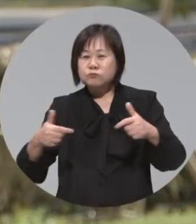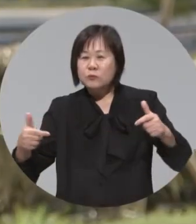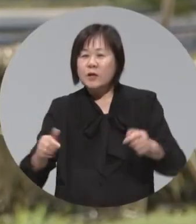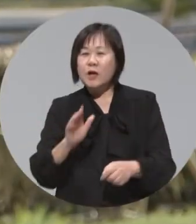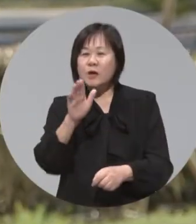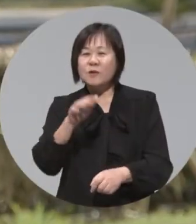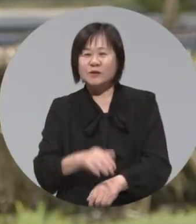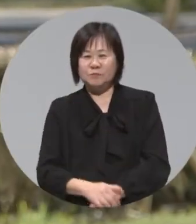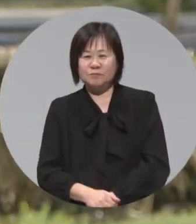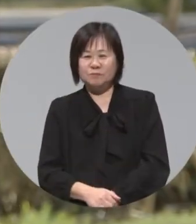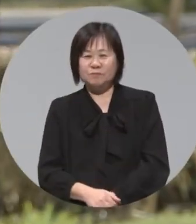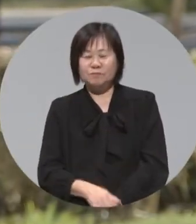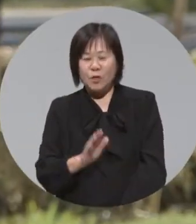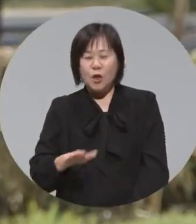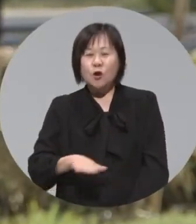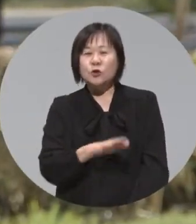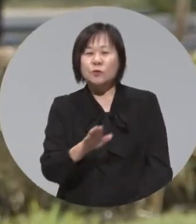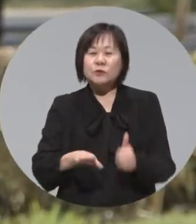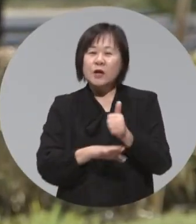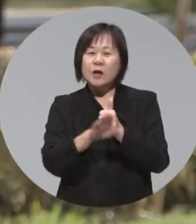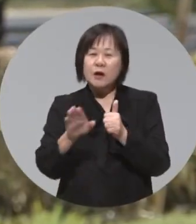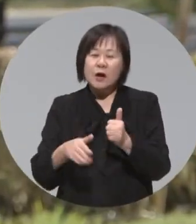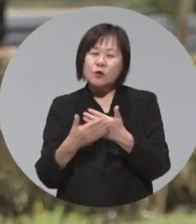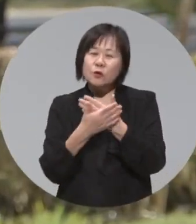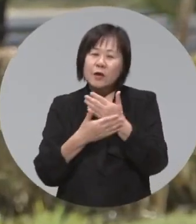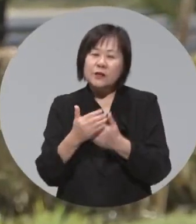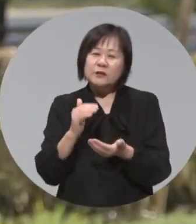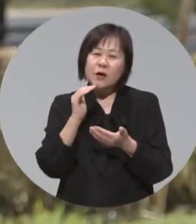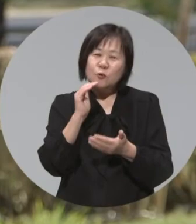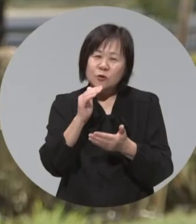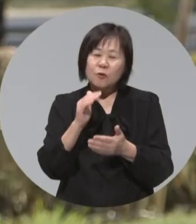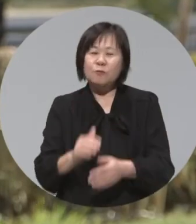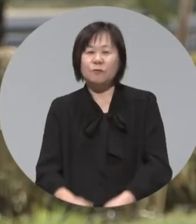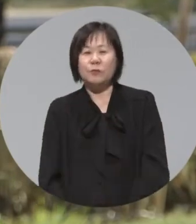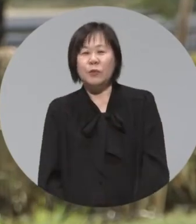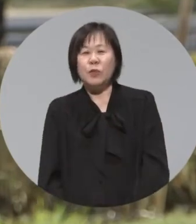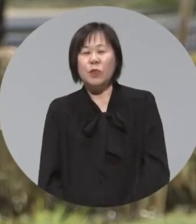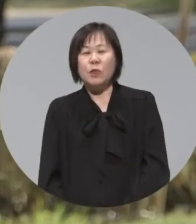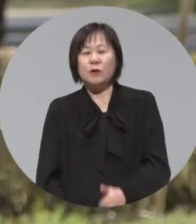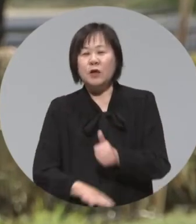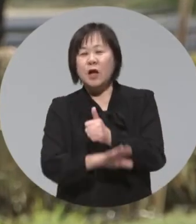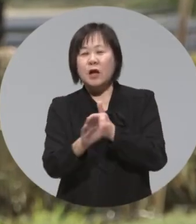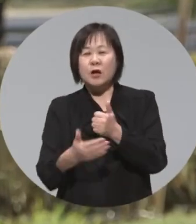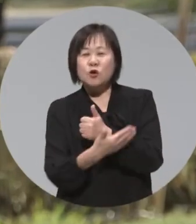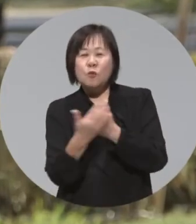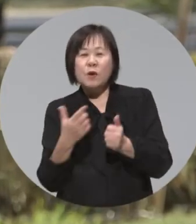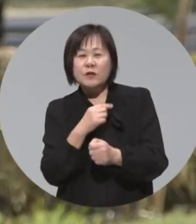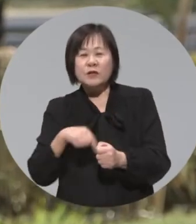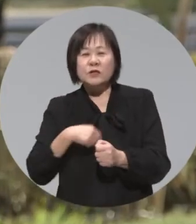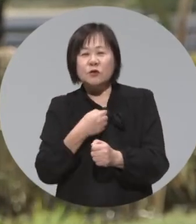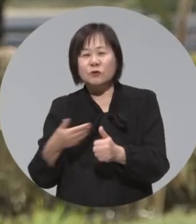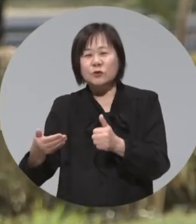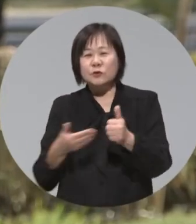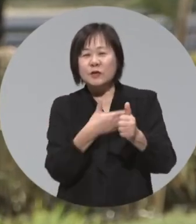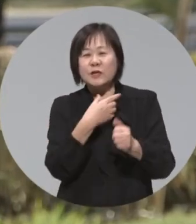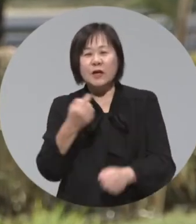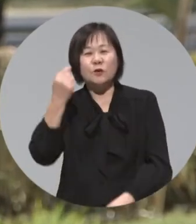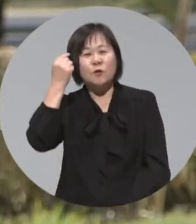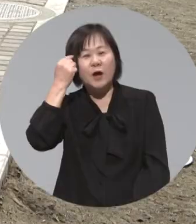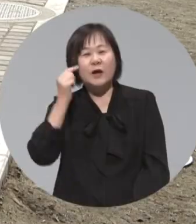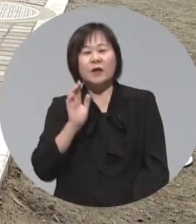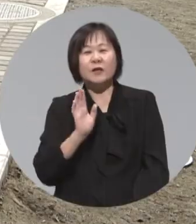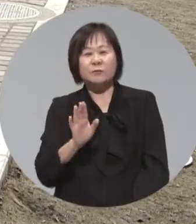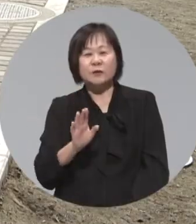たちに環境の大切さそれから、環境を守っていきたいという気持ちを養っていきたいと考えております